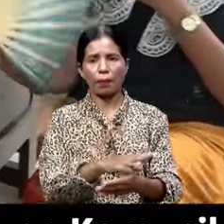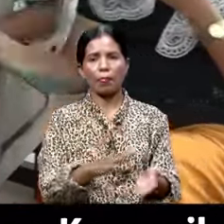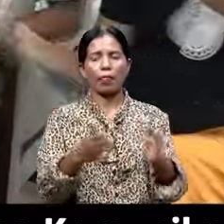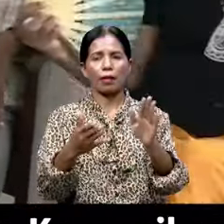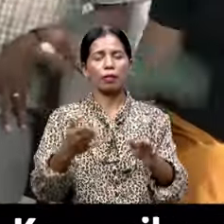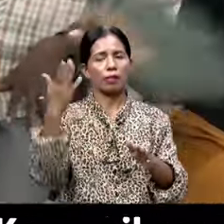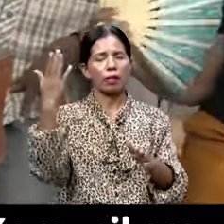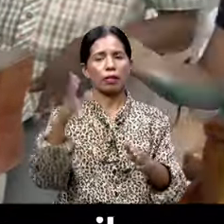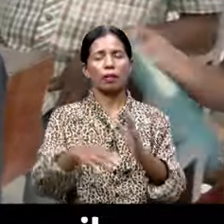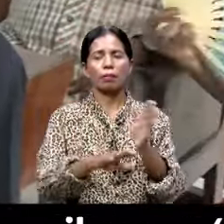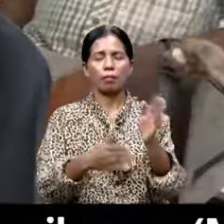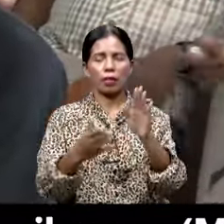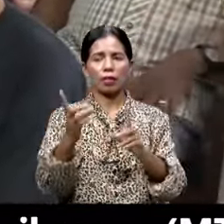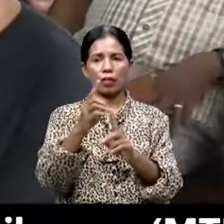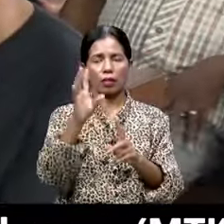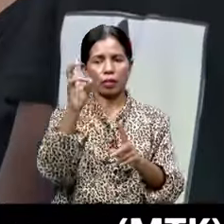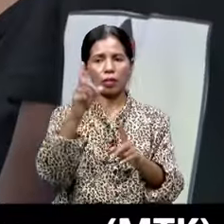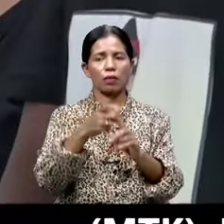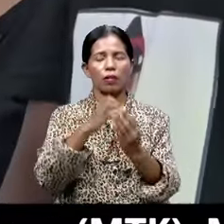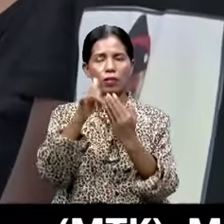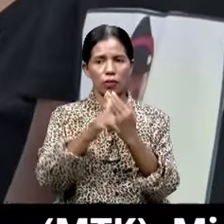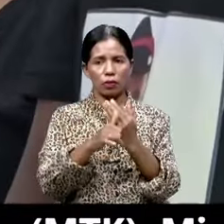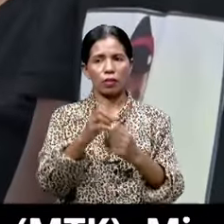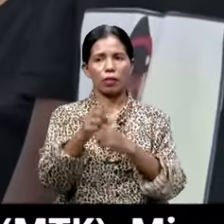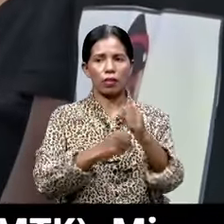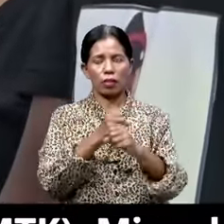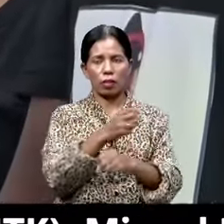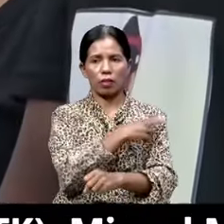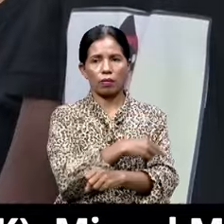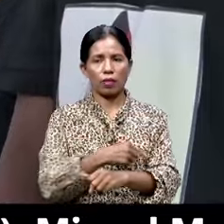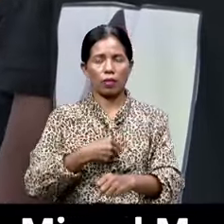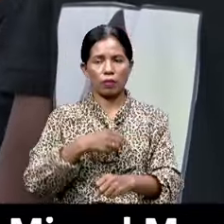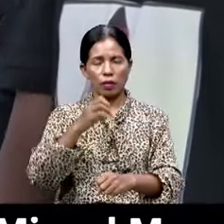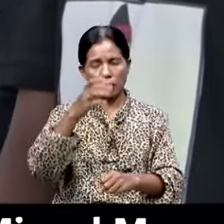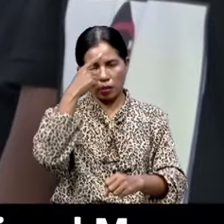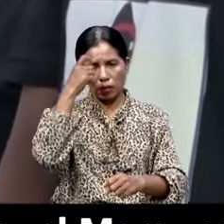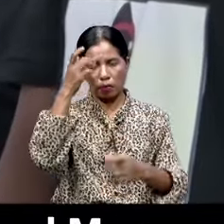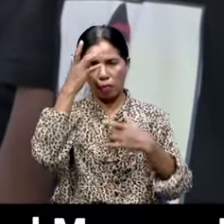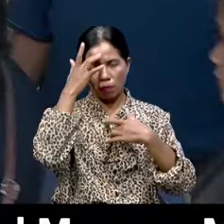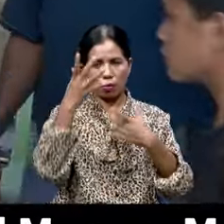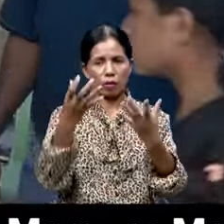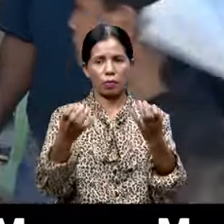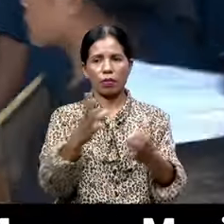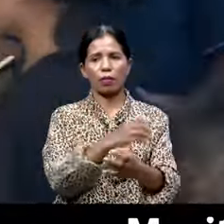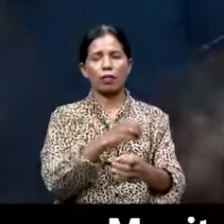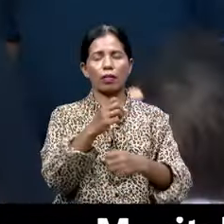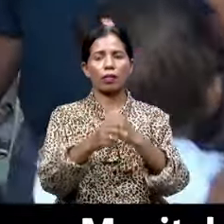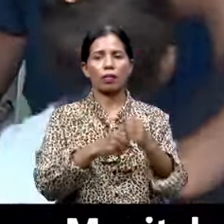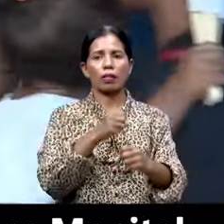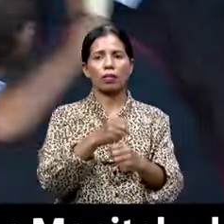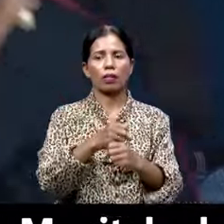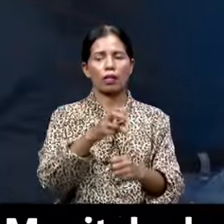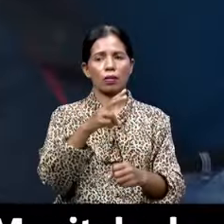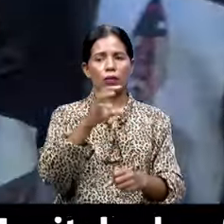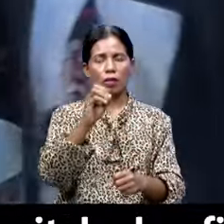jornada moris ia lorong hitu fulan zuilu tinane ia Hospital Nacional Guido Valedares tamba sofre moras complicado desde tinan riun rua